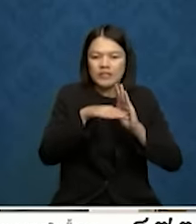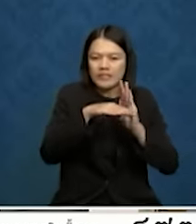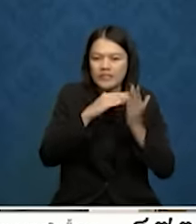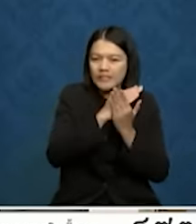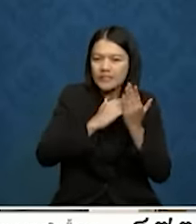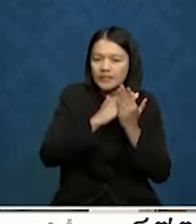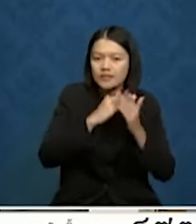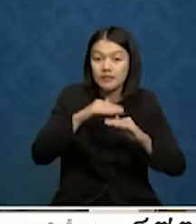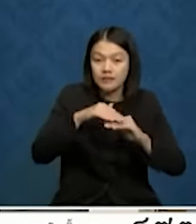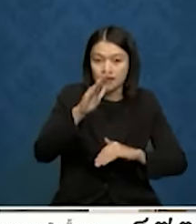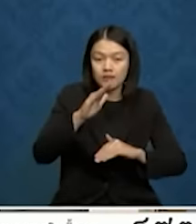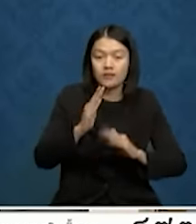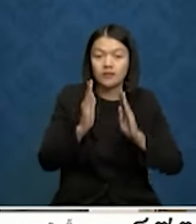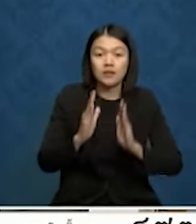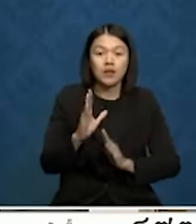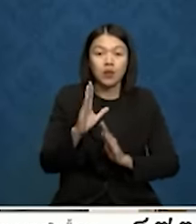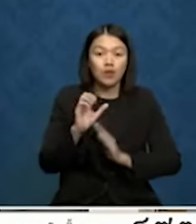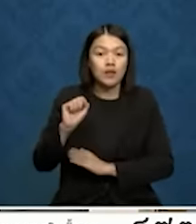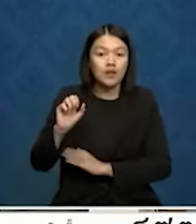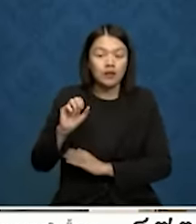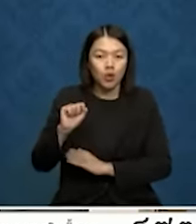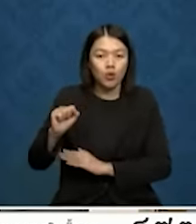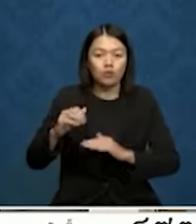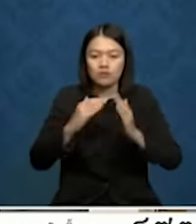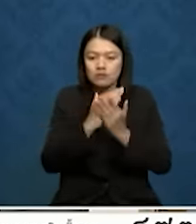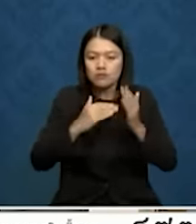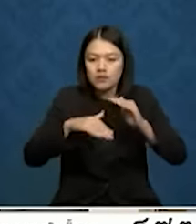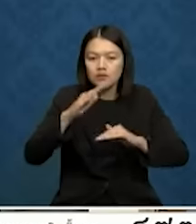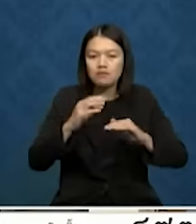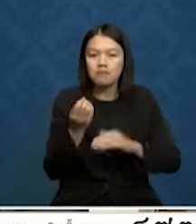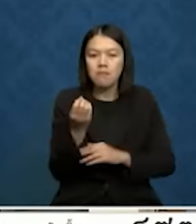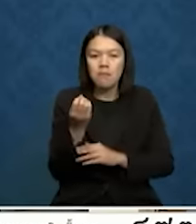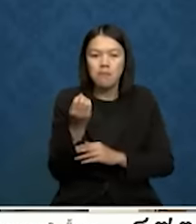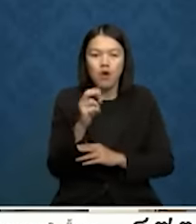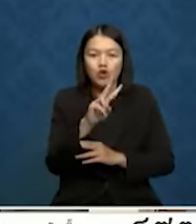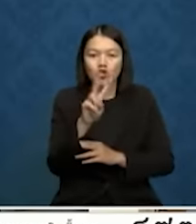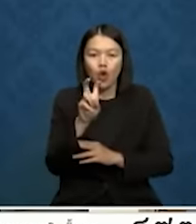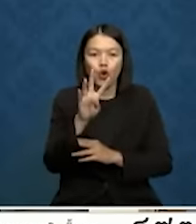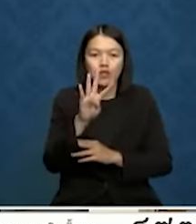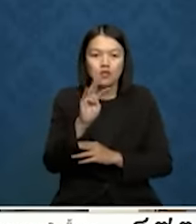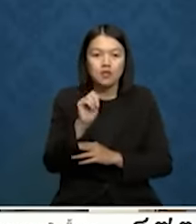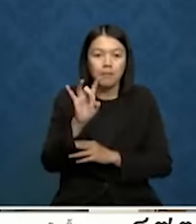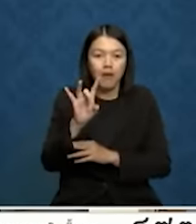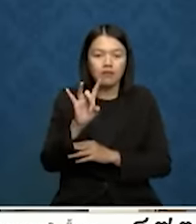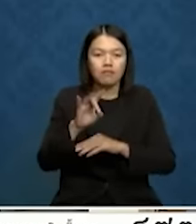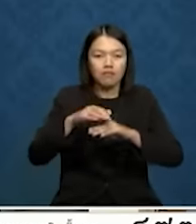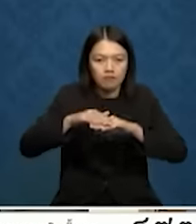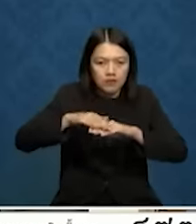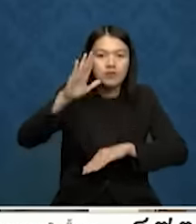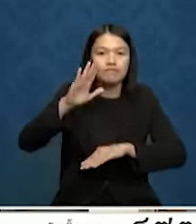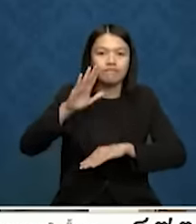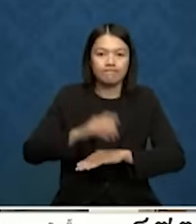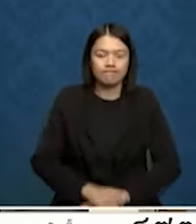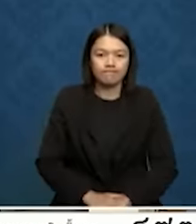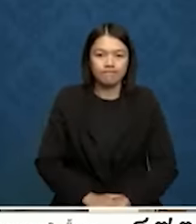ของสมาชิกสภาที่มีอยู่คือต้องมากกว่า248ครับ